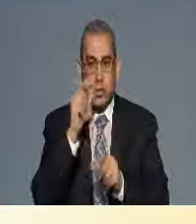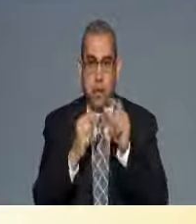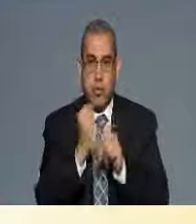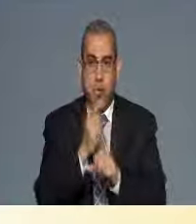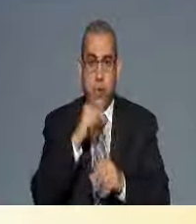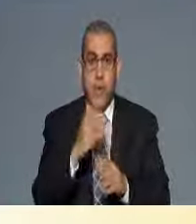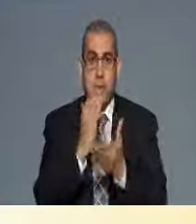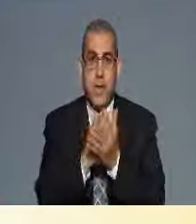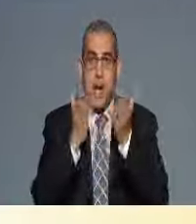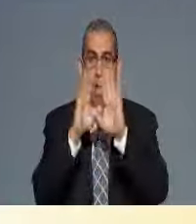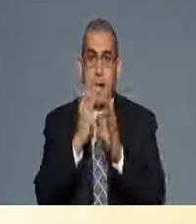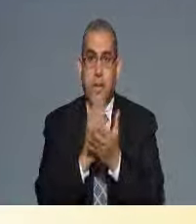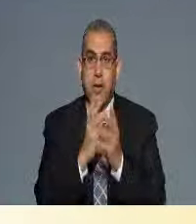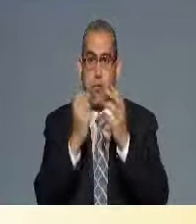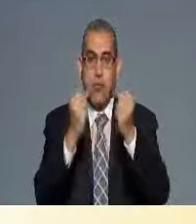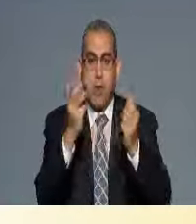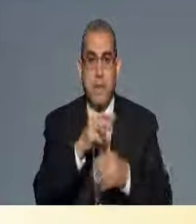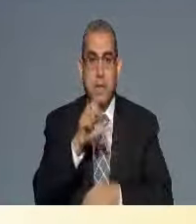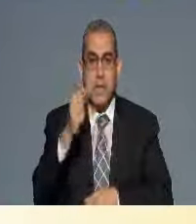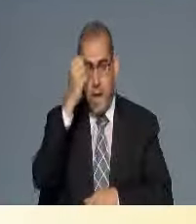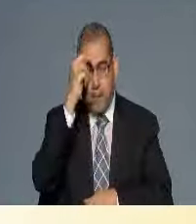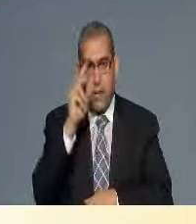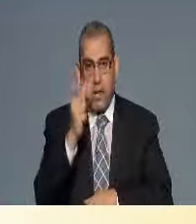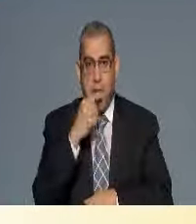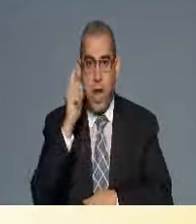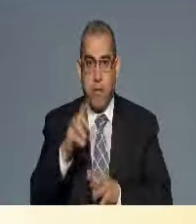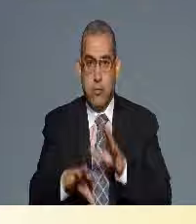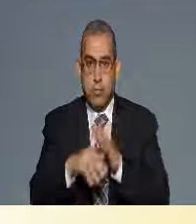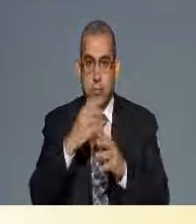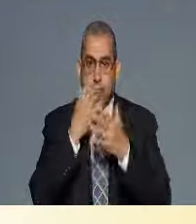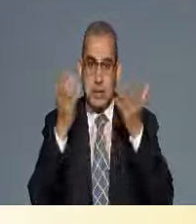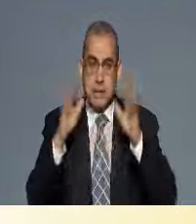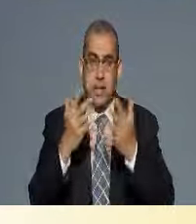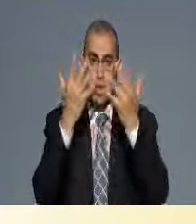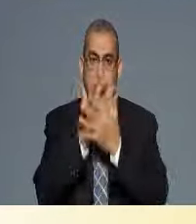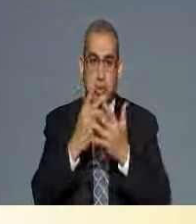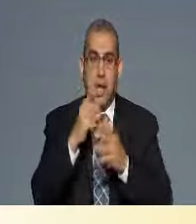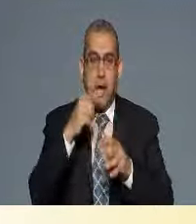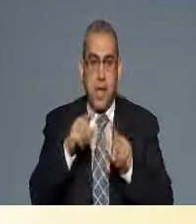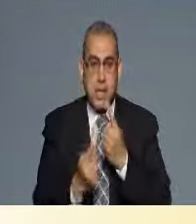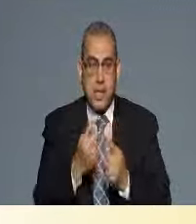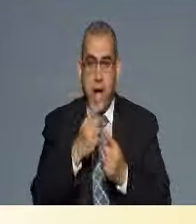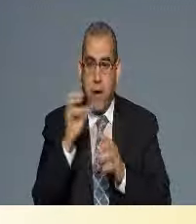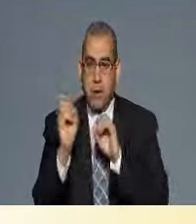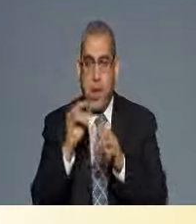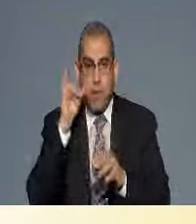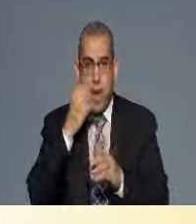تبريد 90 ألف طن وستك اصدرت توجيهات بزيادتها، امام مصنع علف وانتاج داجيني بنتكلم على 150 ألف طن منتج